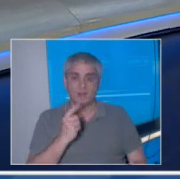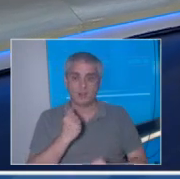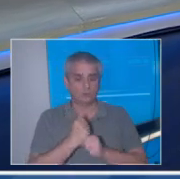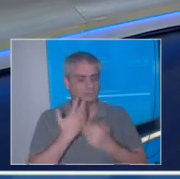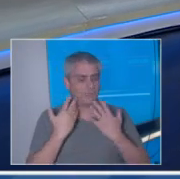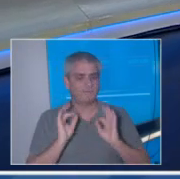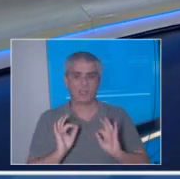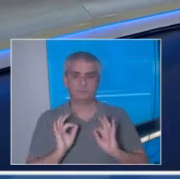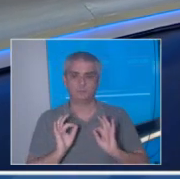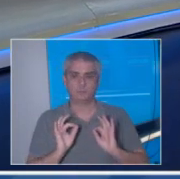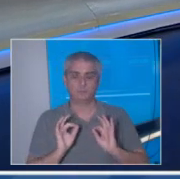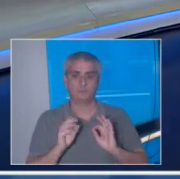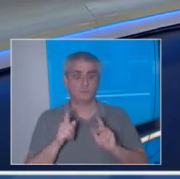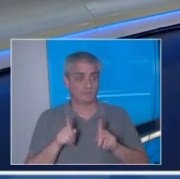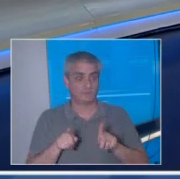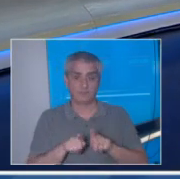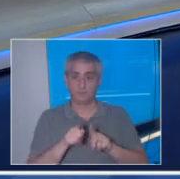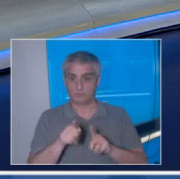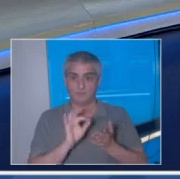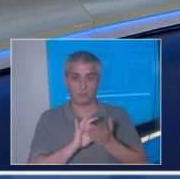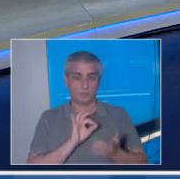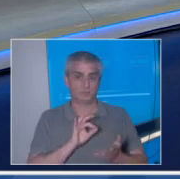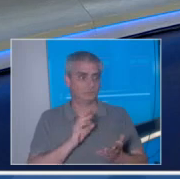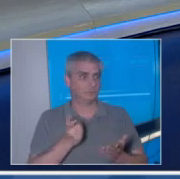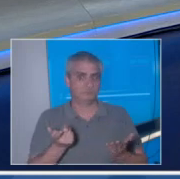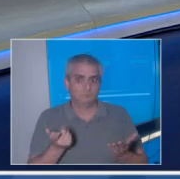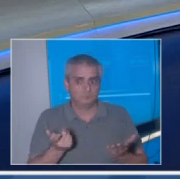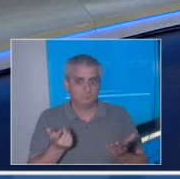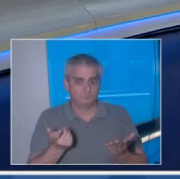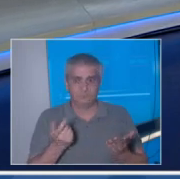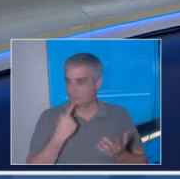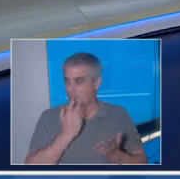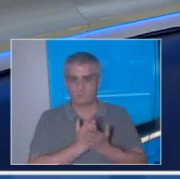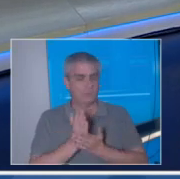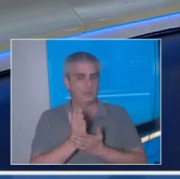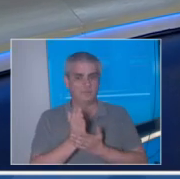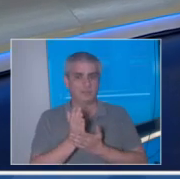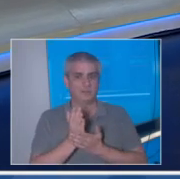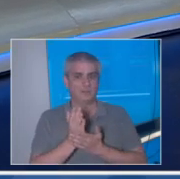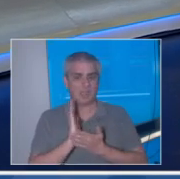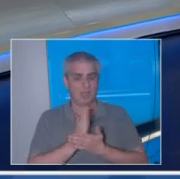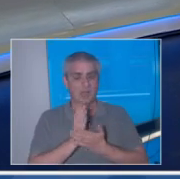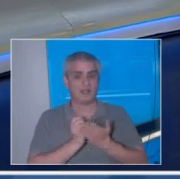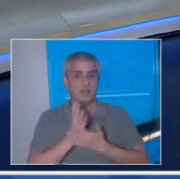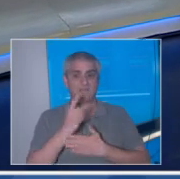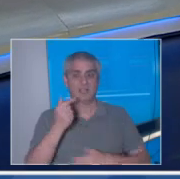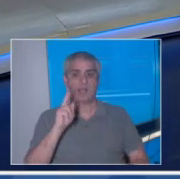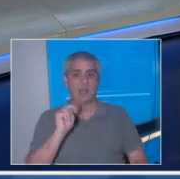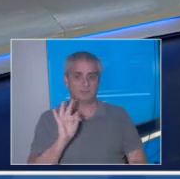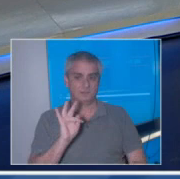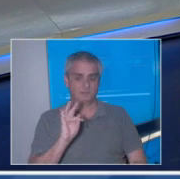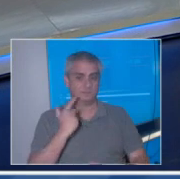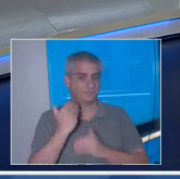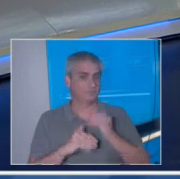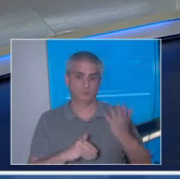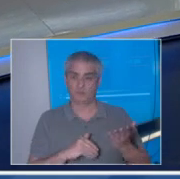באווירה מסוימת. והחלטה כזאת, בנקודה הזאת, הרי למעשה, בוא נאמר את האמת. ההחלטה לפטר את גלנט היא מה שגרמה בסופו